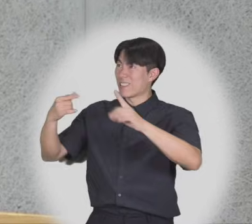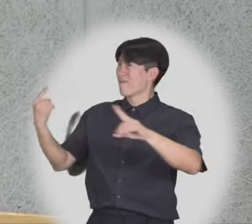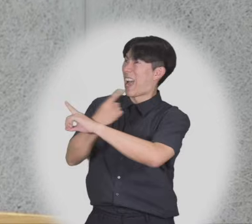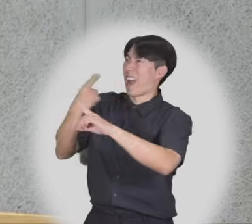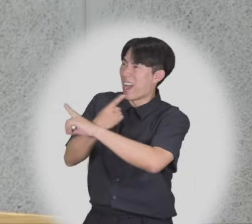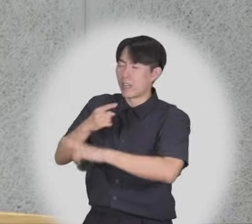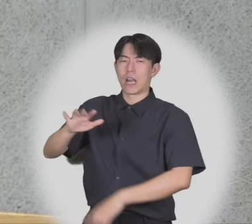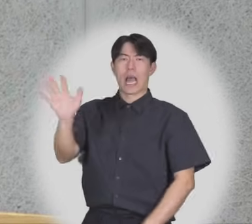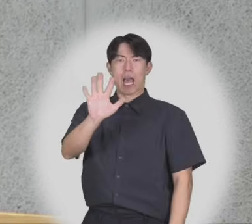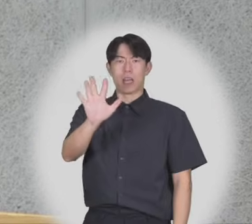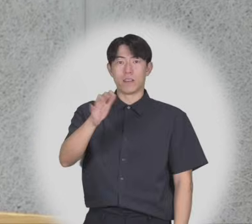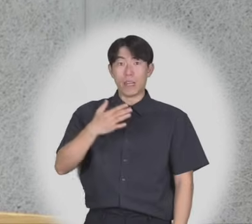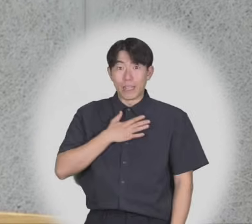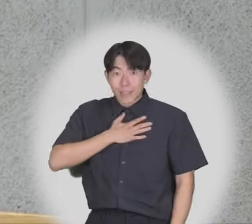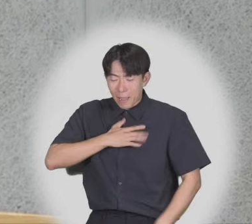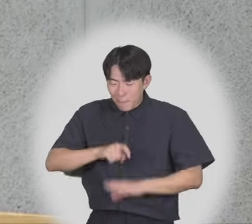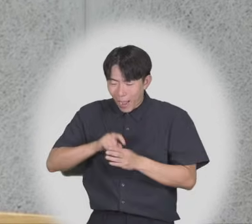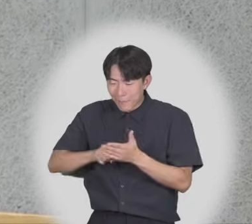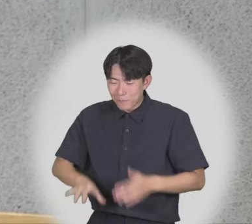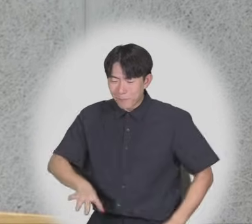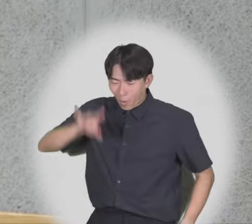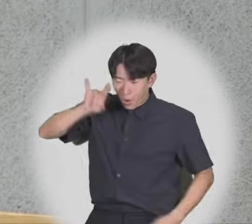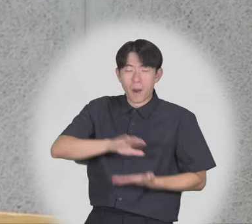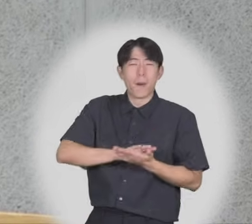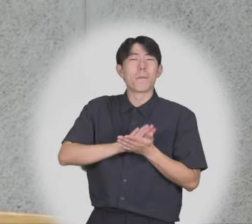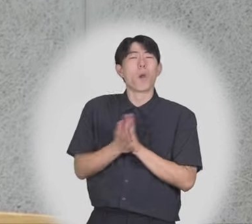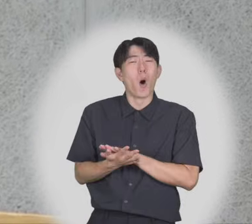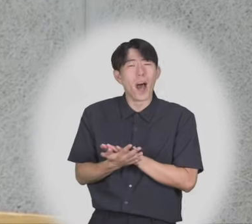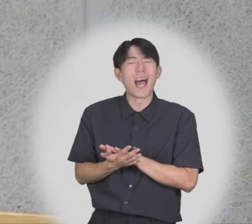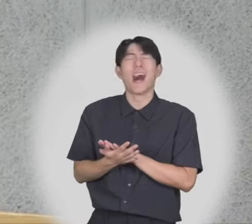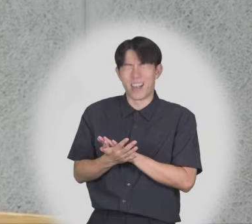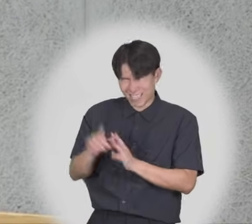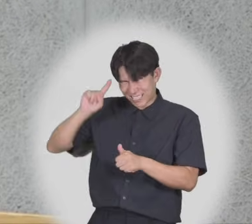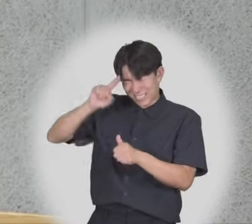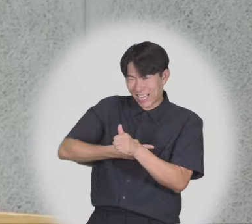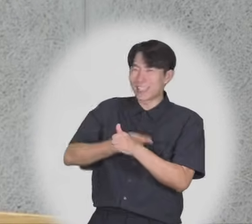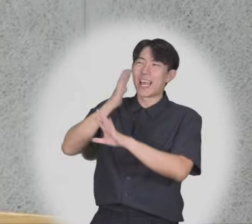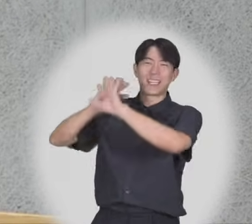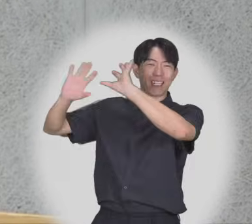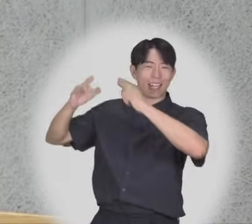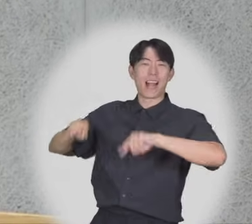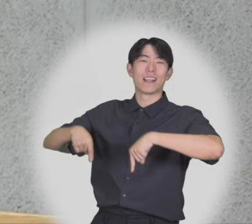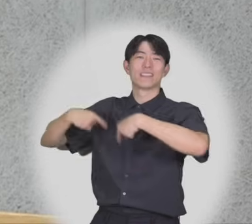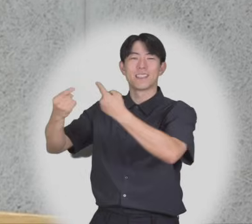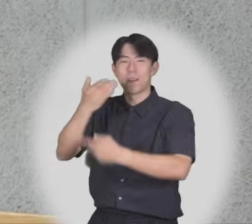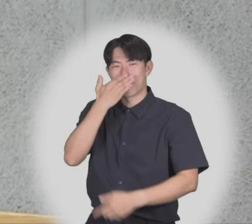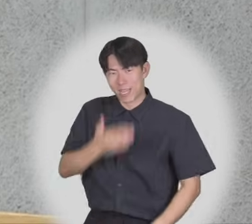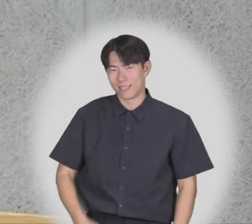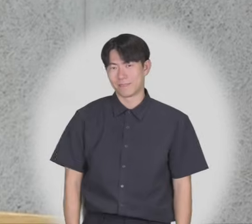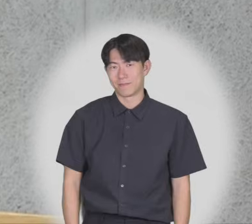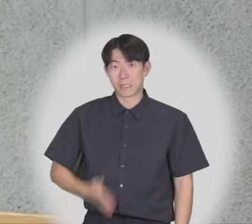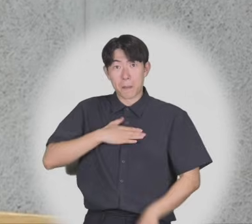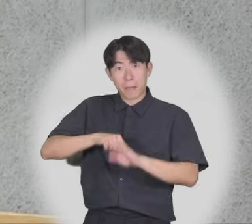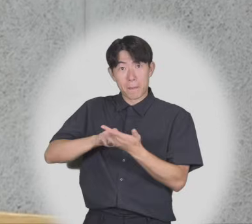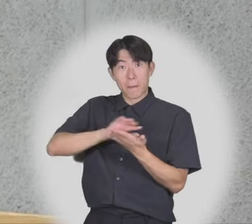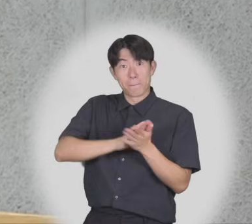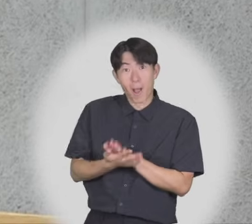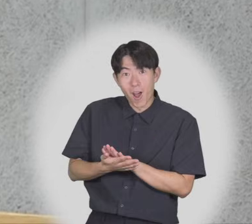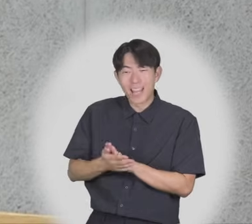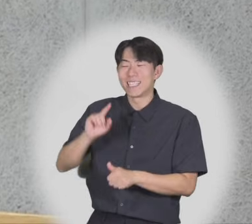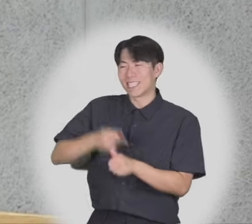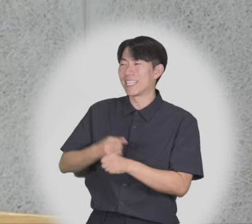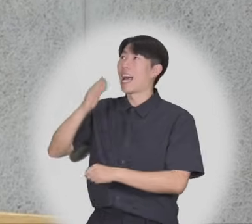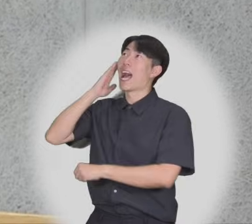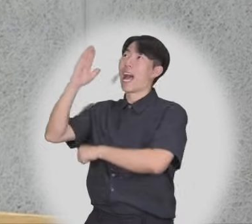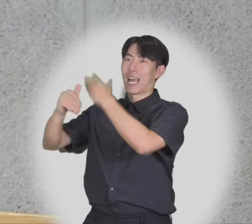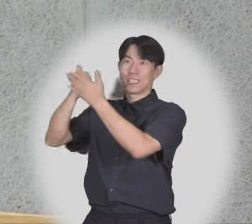마음이 변해야 경험할 수 있는 것입니다. 마음이 변하는 만큼 천국의 기쁨을 누릴 수 있게